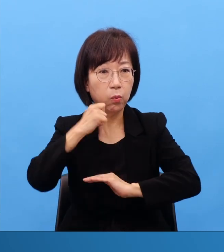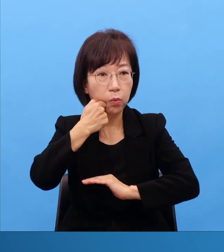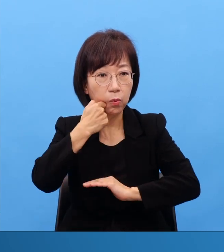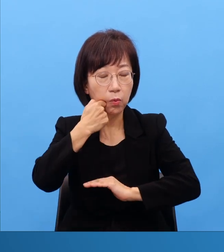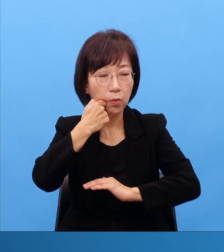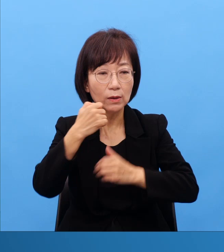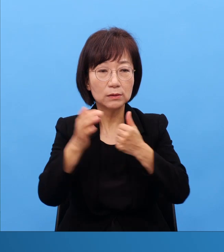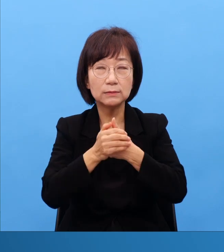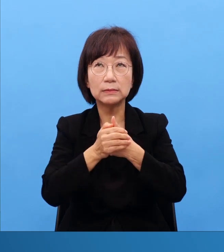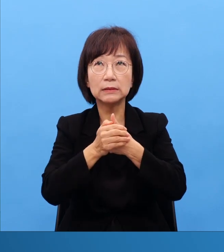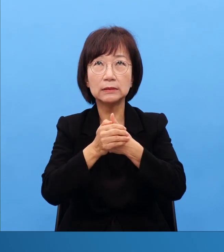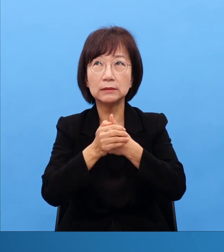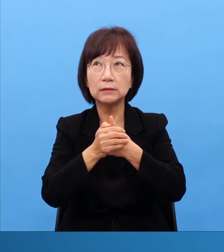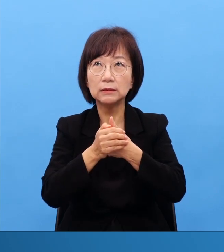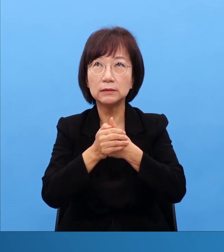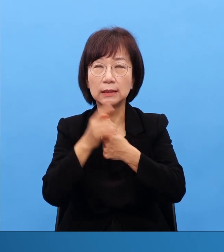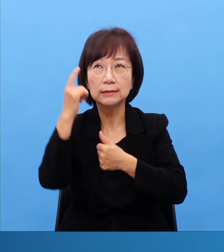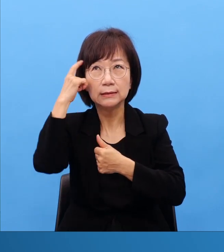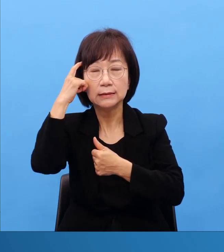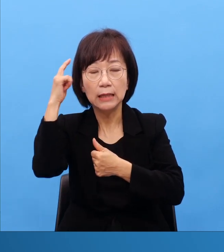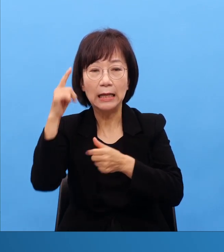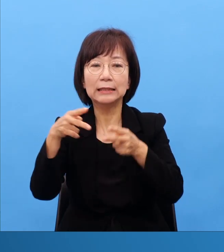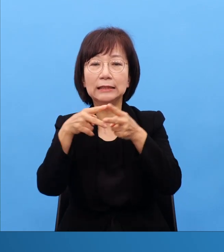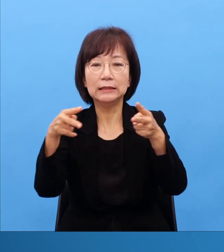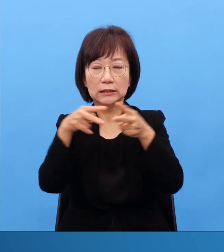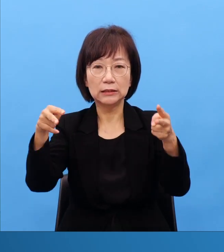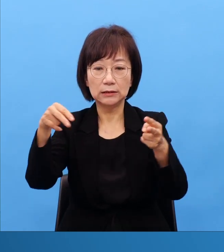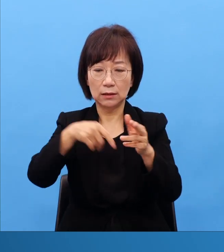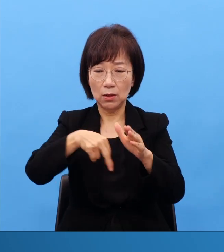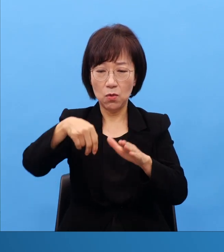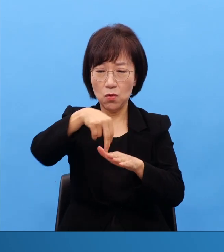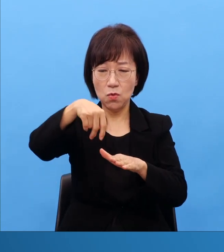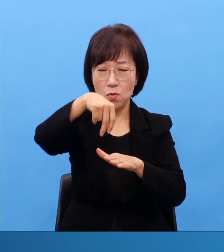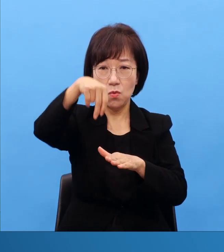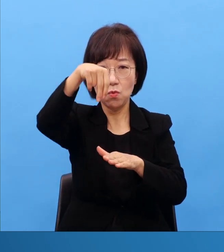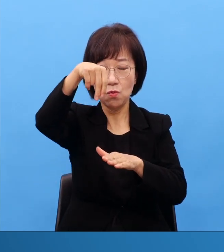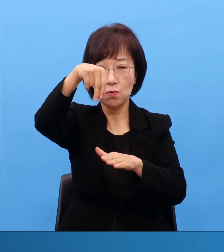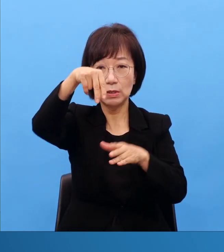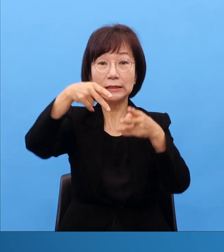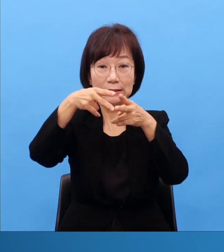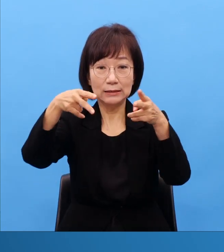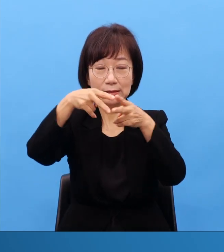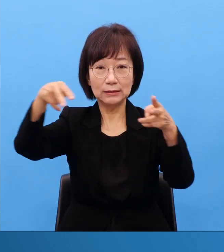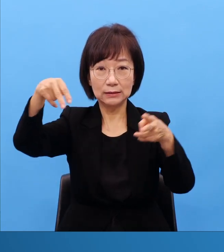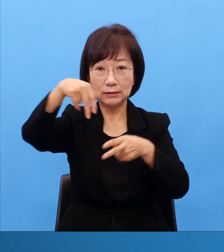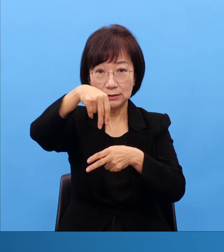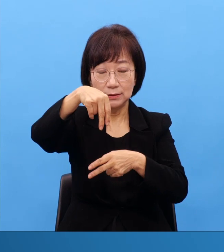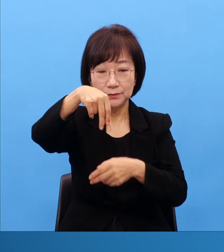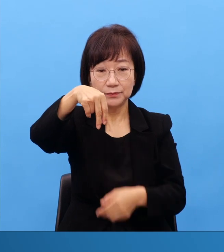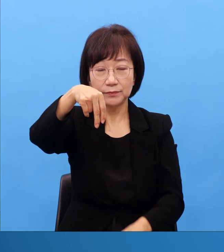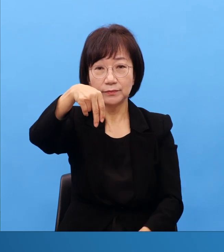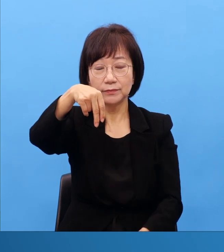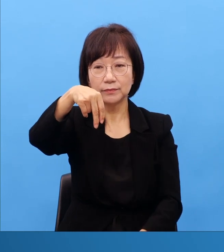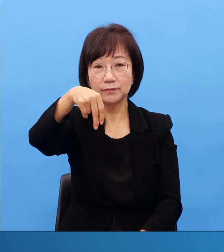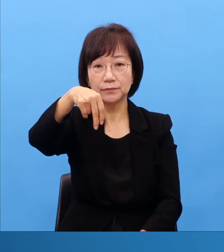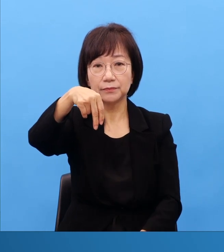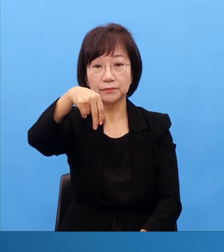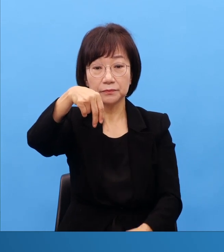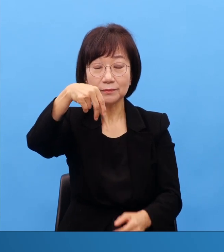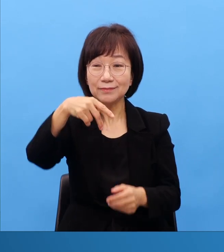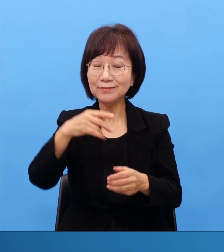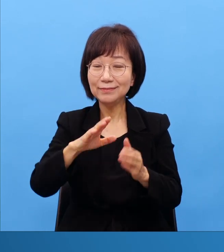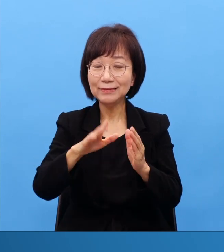thought to myself, it's very hard for me to come out of the building this way, and so I went up to the second floor of the building. 다행스럽게 이제 2층으로 가니까 문이